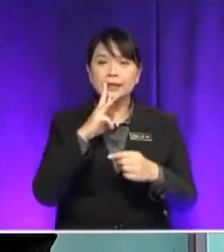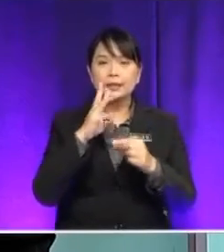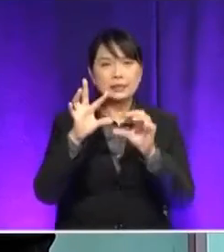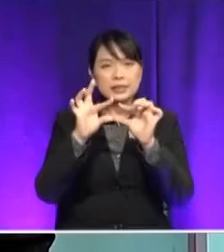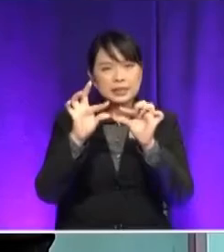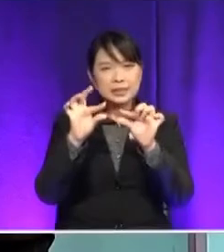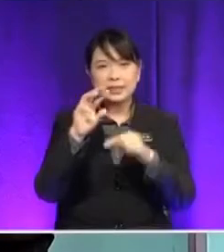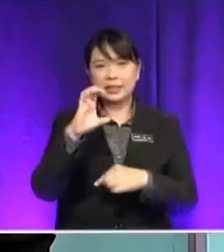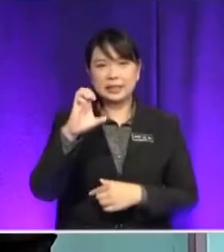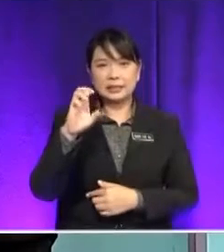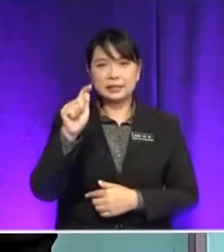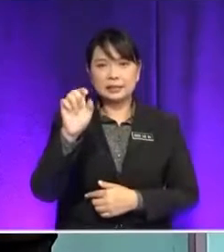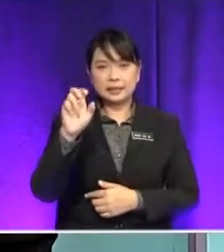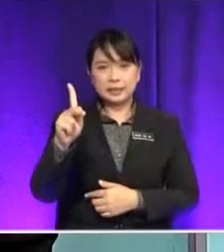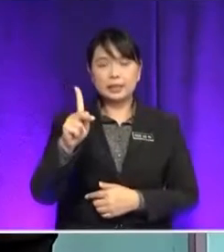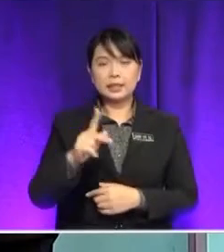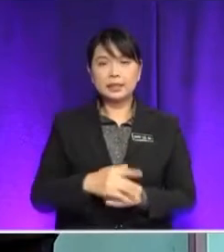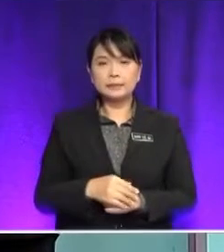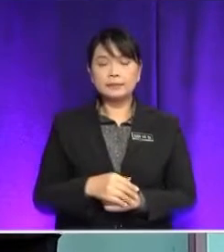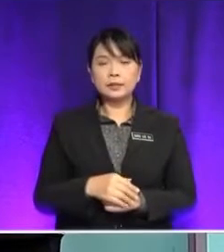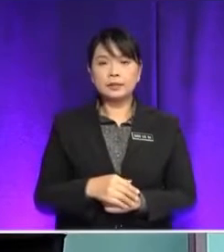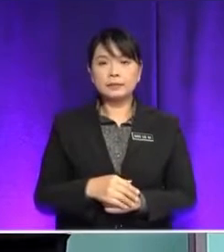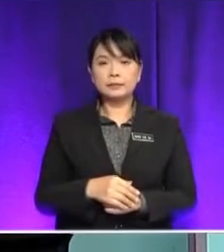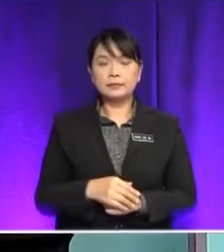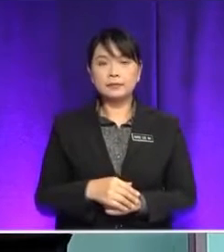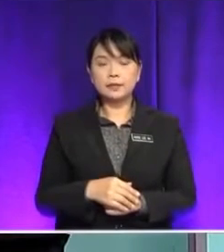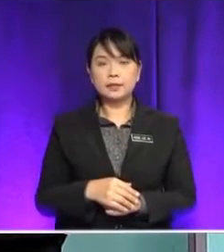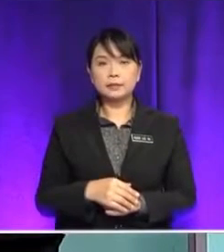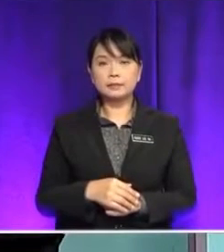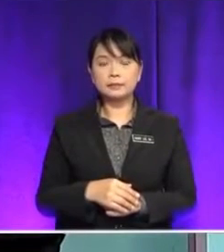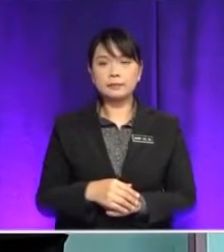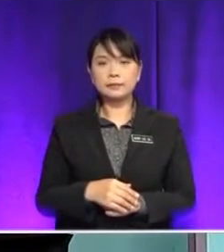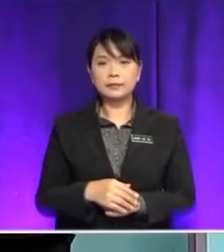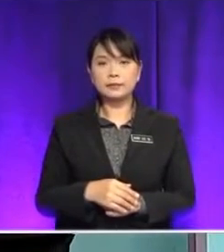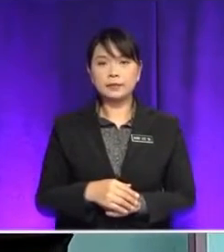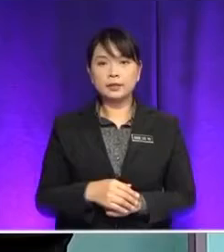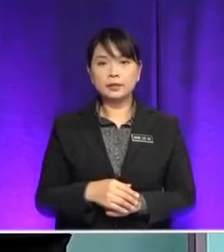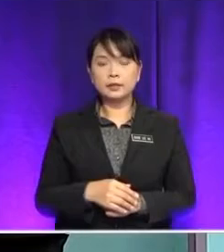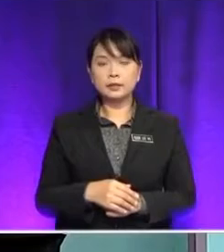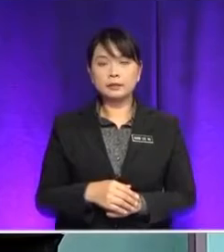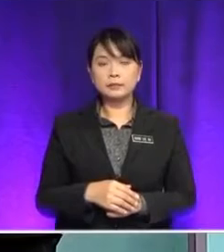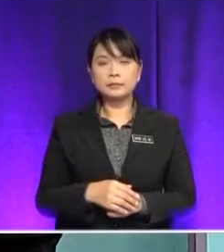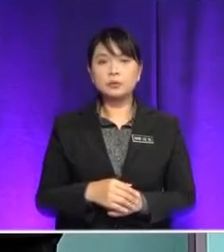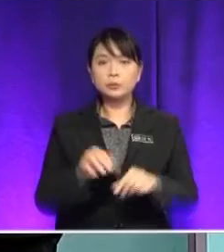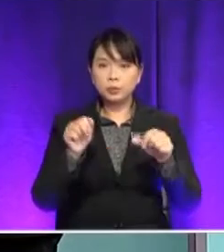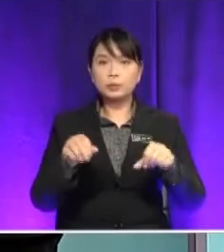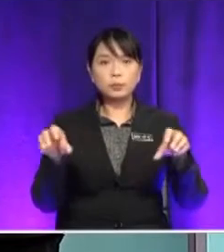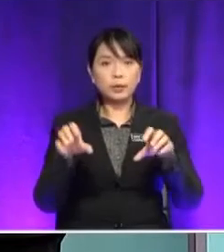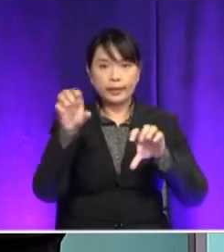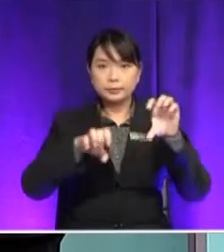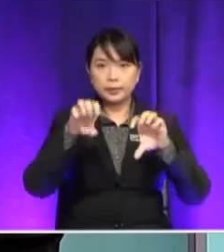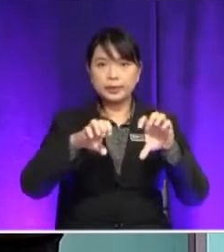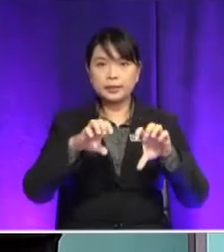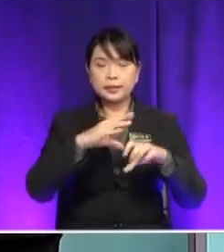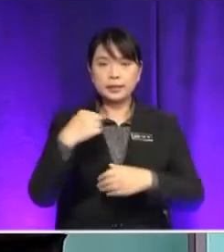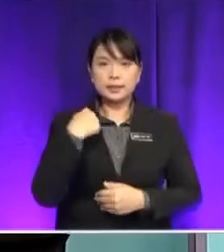make it terletak satu kepingan kaca ke untuk jadikan kawasan berkenaan cantik dan cute Tengoklah di punya